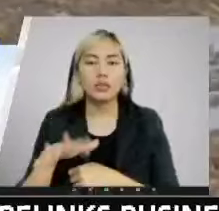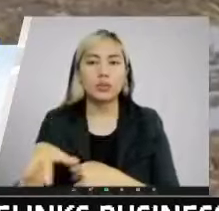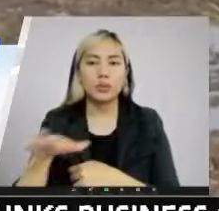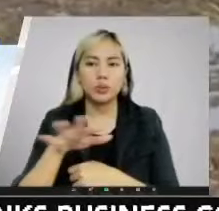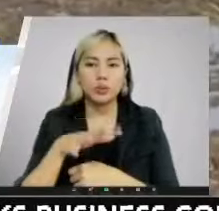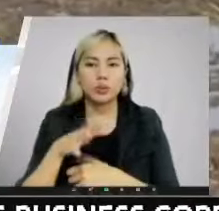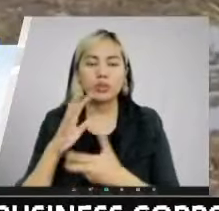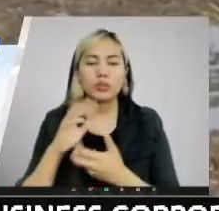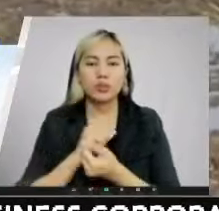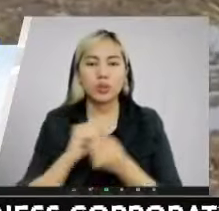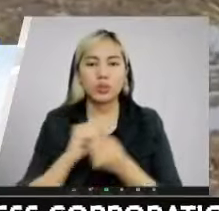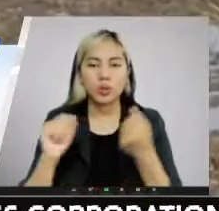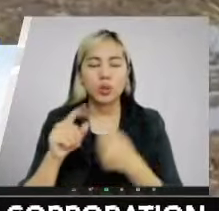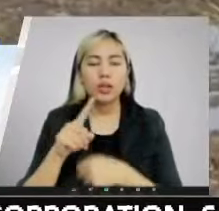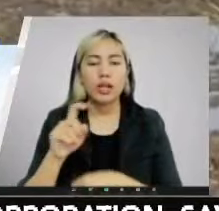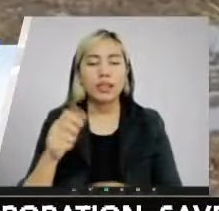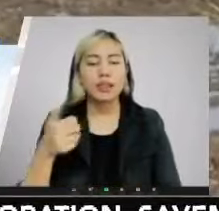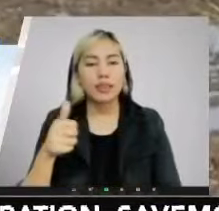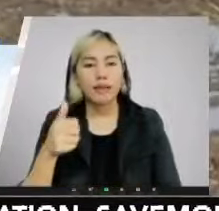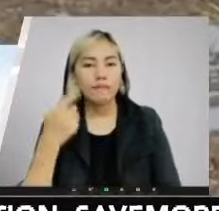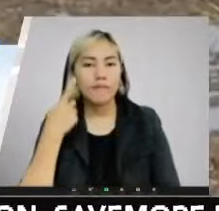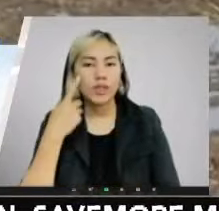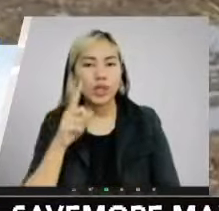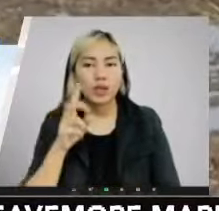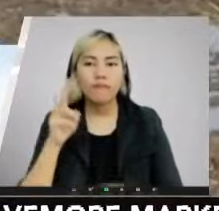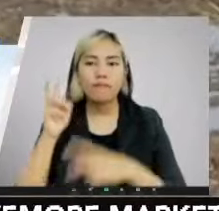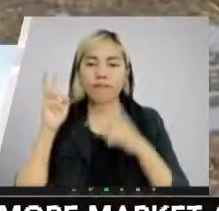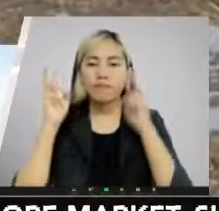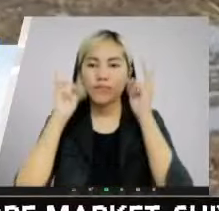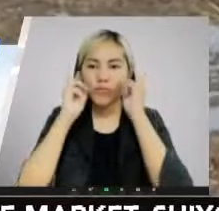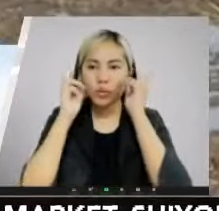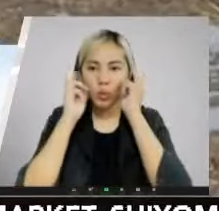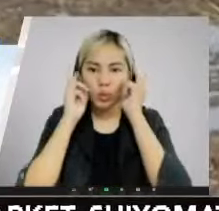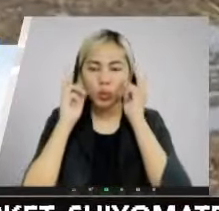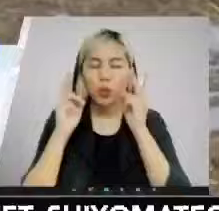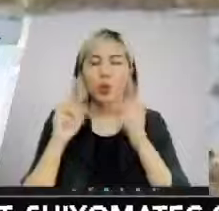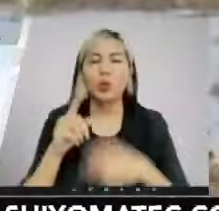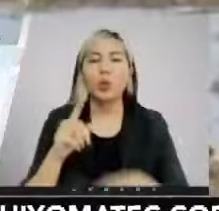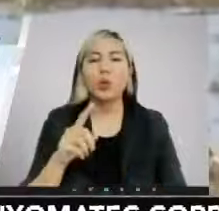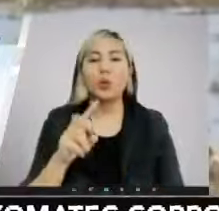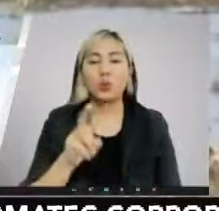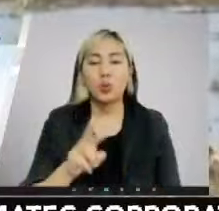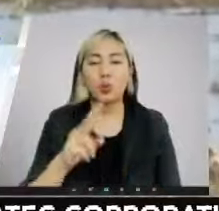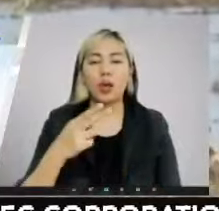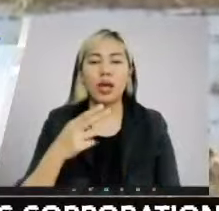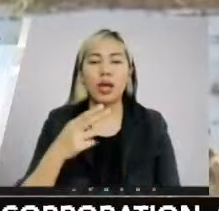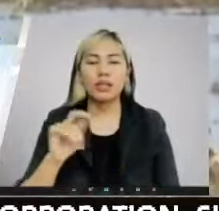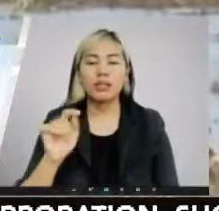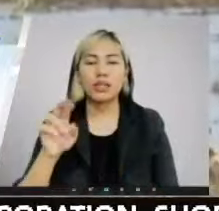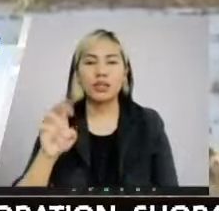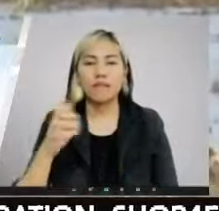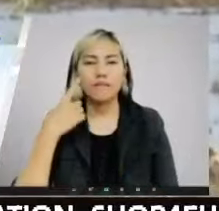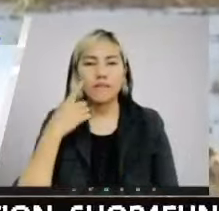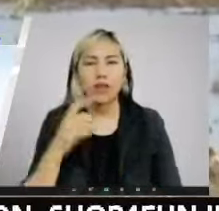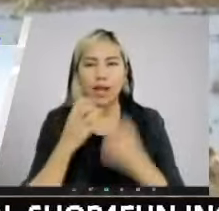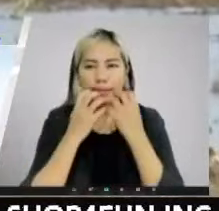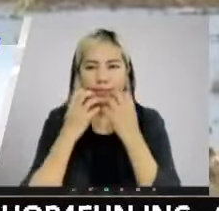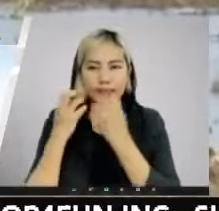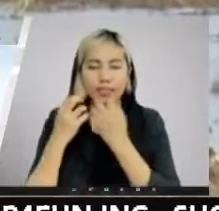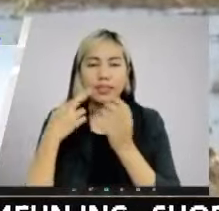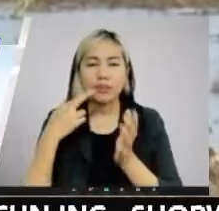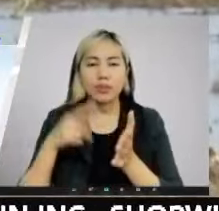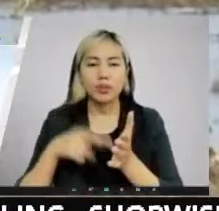at 2 hektarya naman para sa maisan. Ang report ng OCA nakatagdang isumite ngayon sa